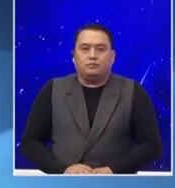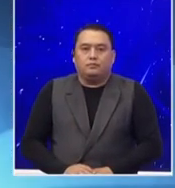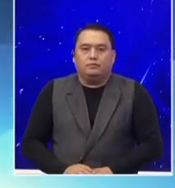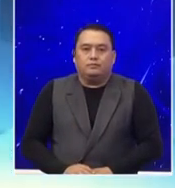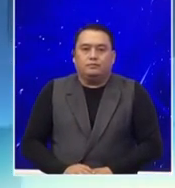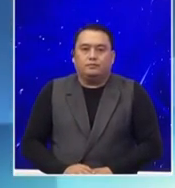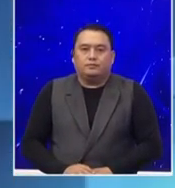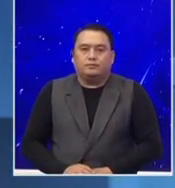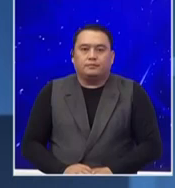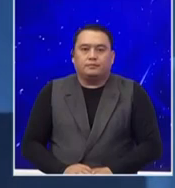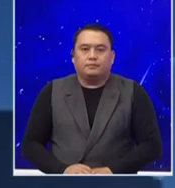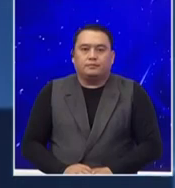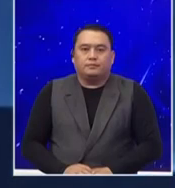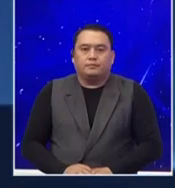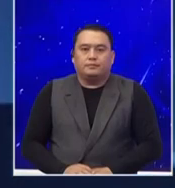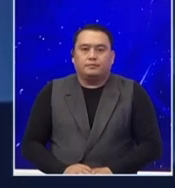Жасулан Шенгенже, телеканал ЖТСУ.